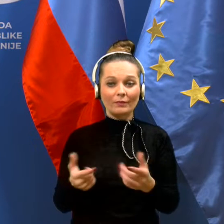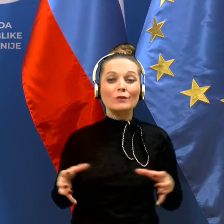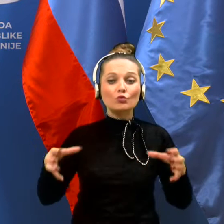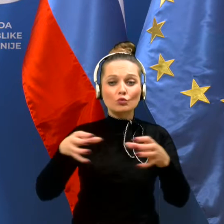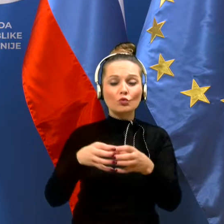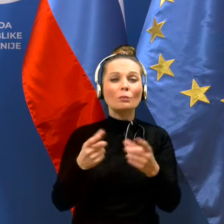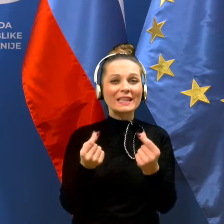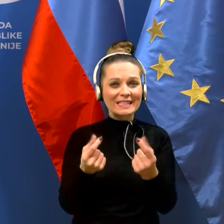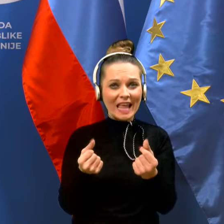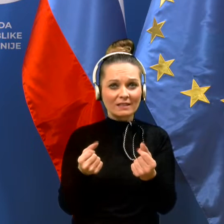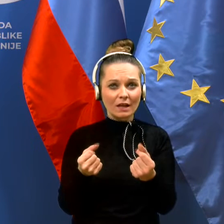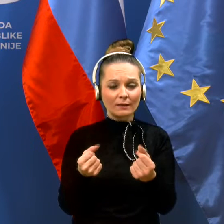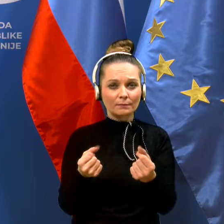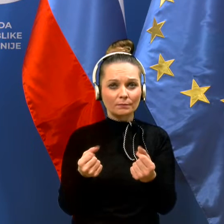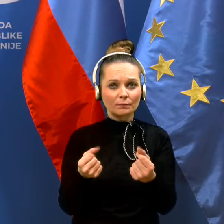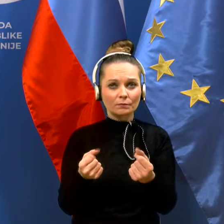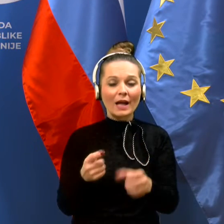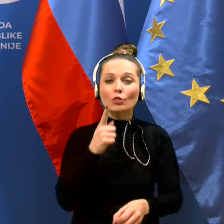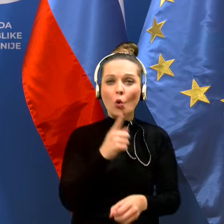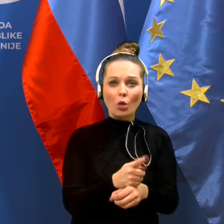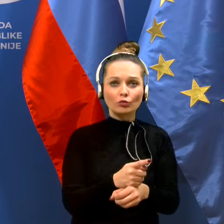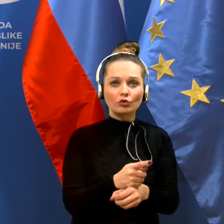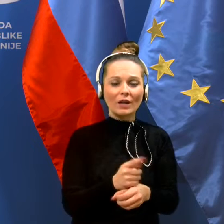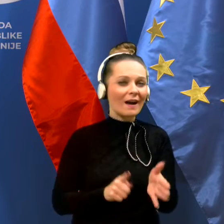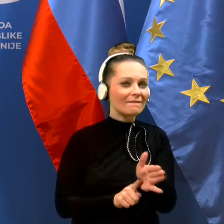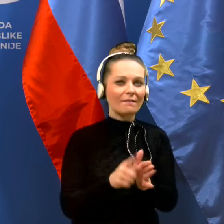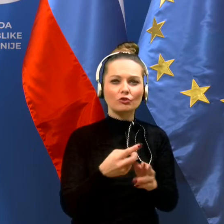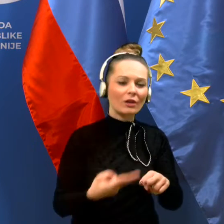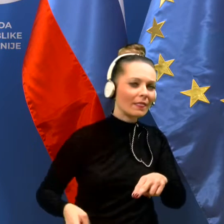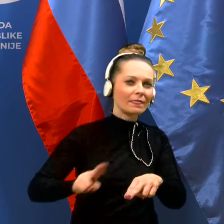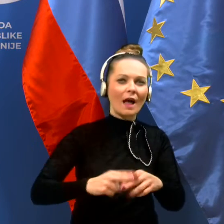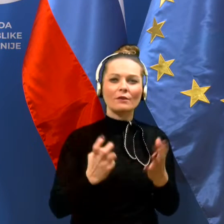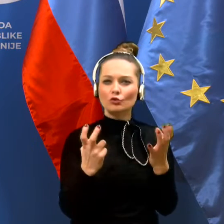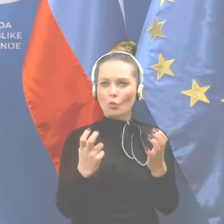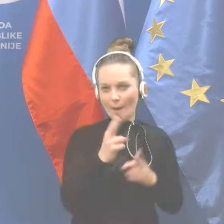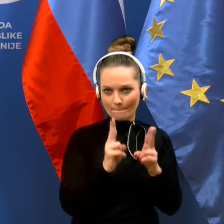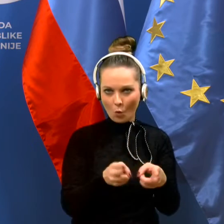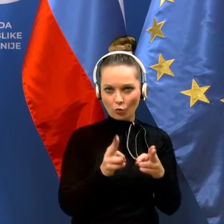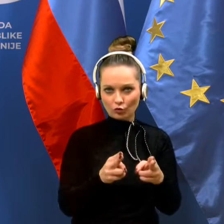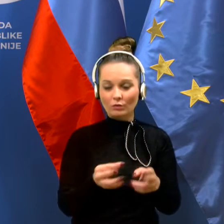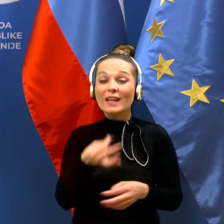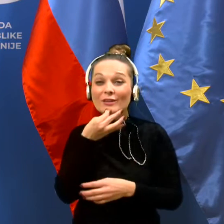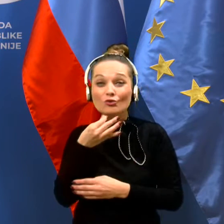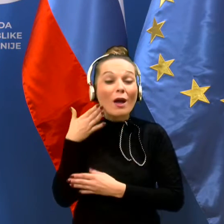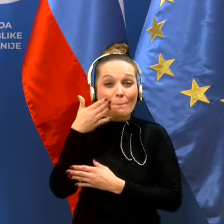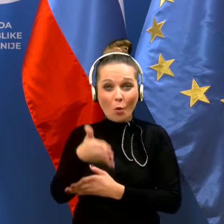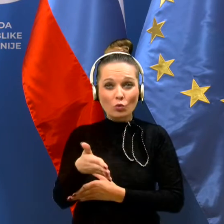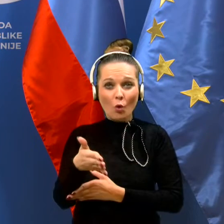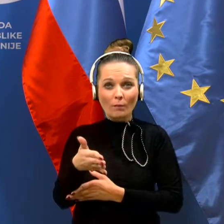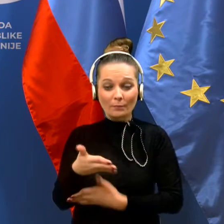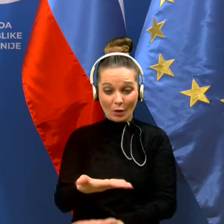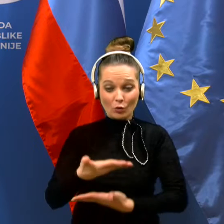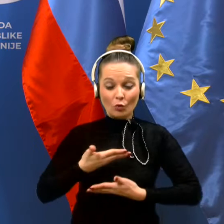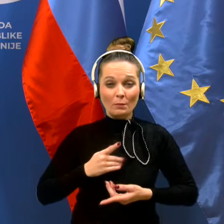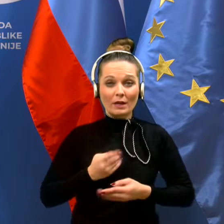skupni znesek določila v višini največ 800 tisoč. Če bodo